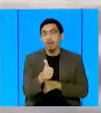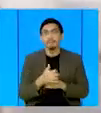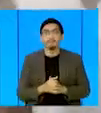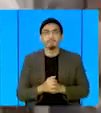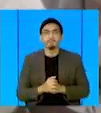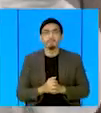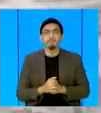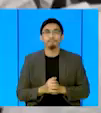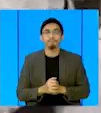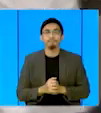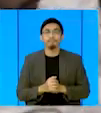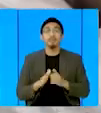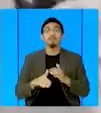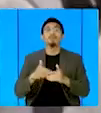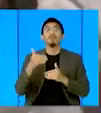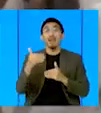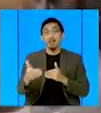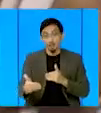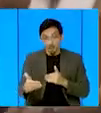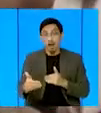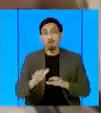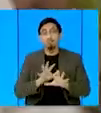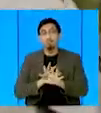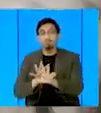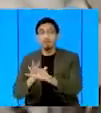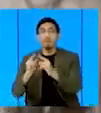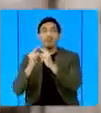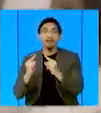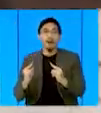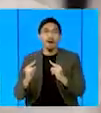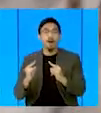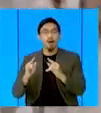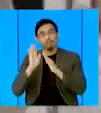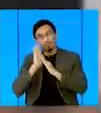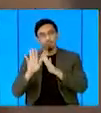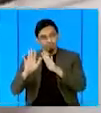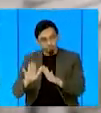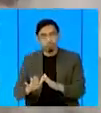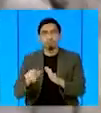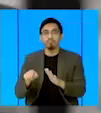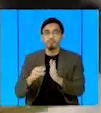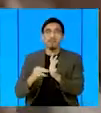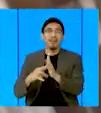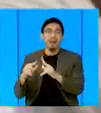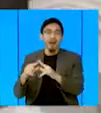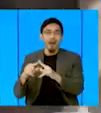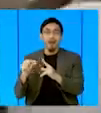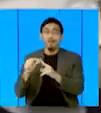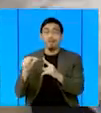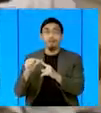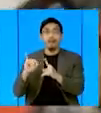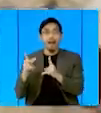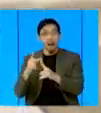Arafah dan selanjutnya membawa mereka menuju tenda di Mina. Petugas PPIH Arab Saudi juga memberikan